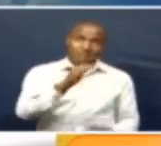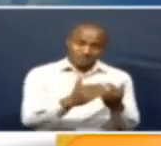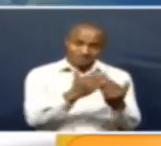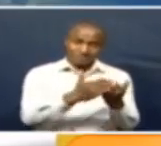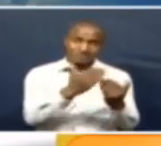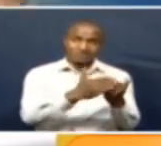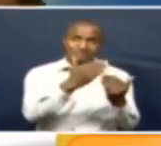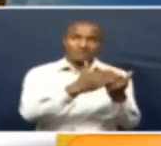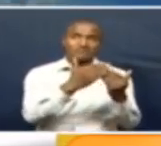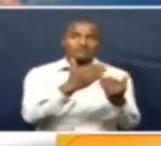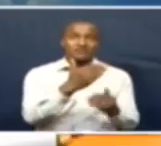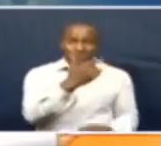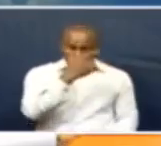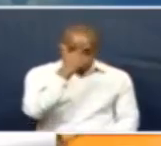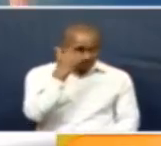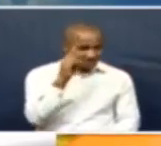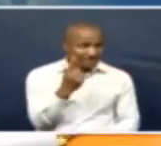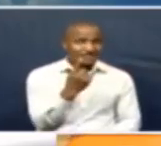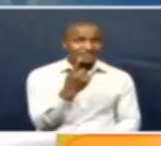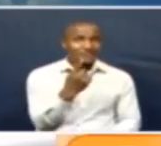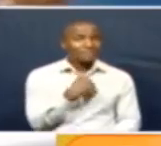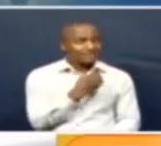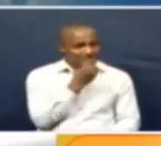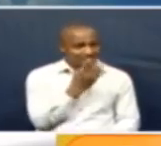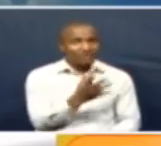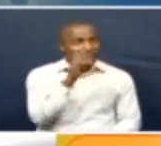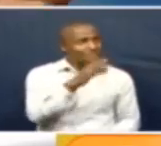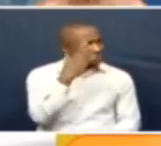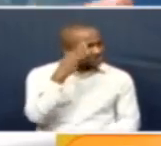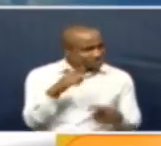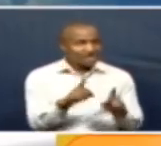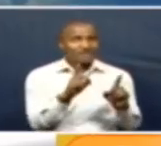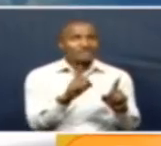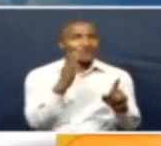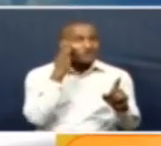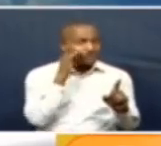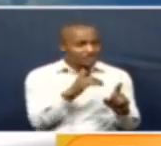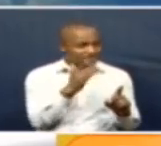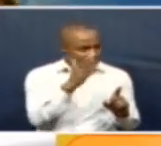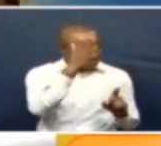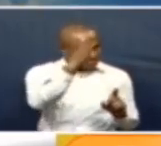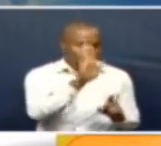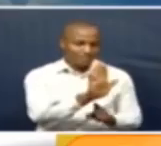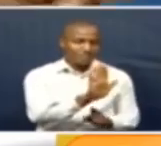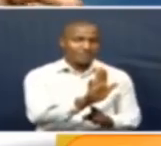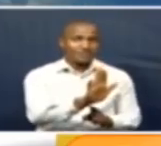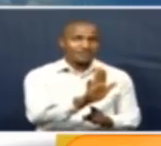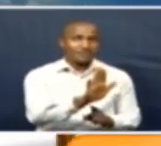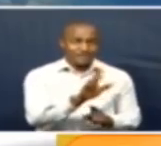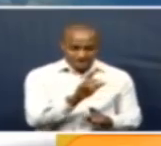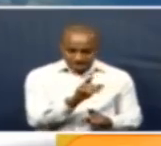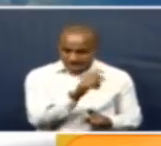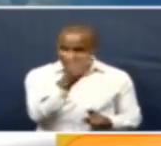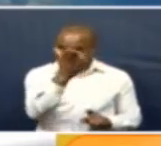watoto discipline. Kwa sababu kitu ya kwanza ninaambia mtoto anjijue, na anjue yeye ndiye ako na future ya kesho. Na ninaambia hata huyo ako